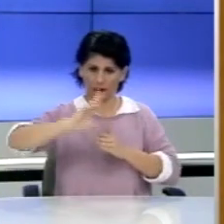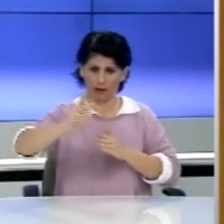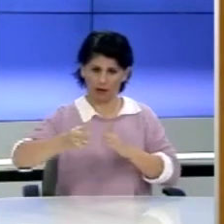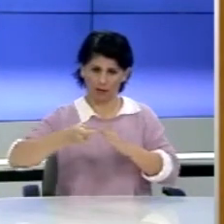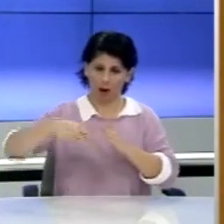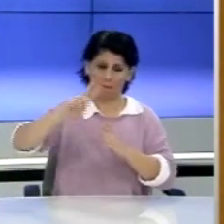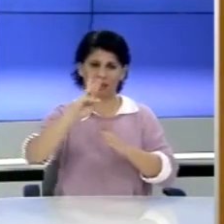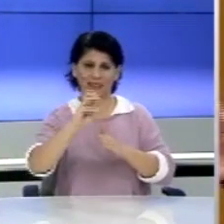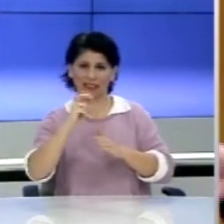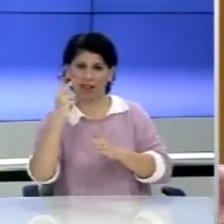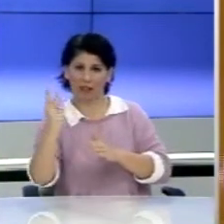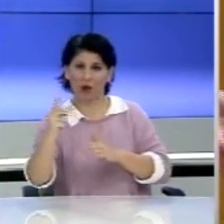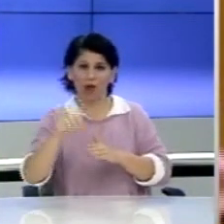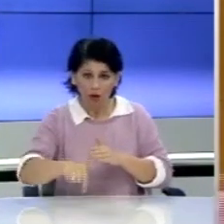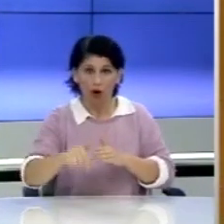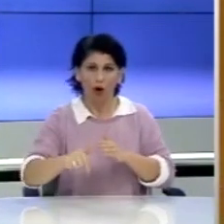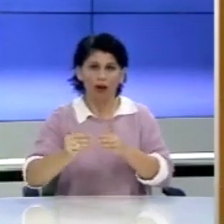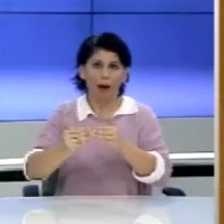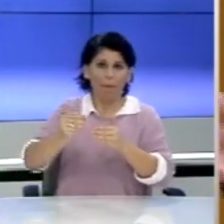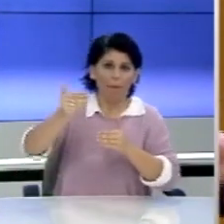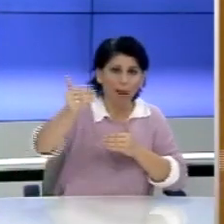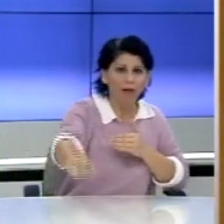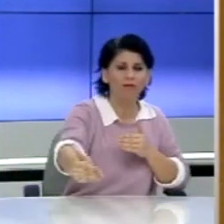το ΣΥΡΙΖΑ και επεκτείνεται ξανά